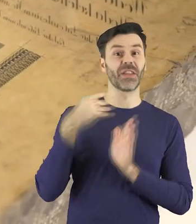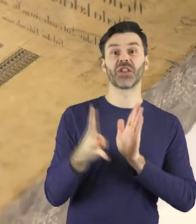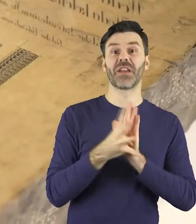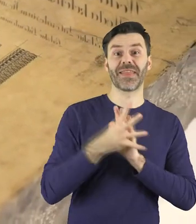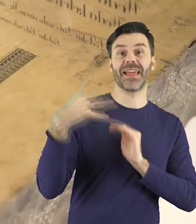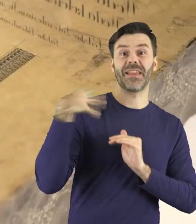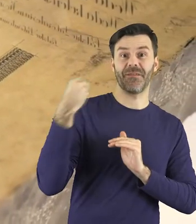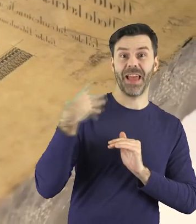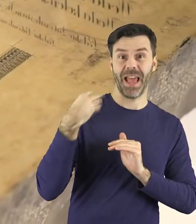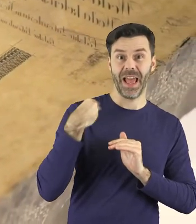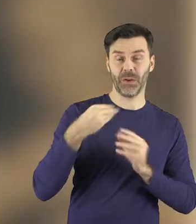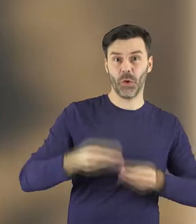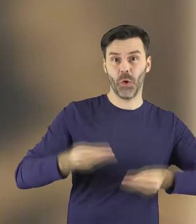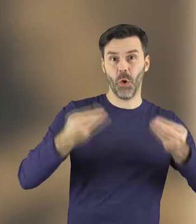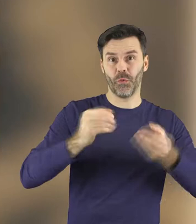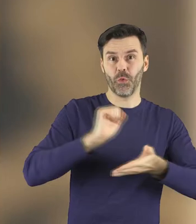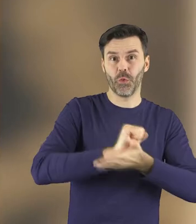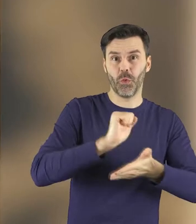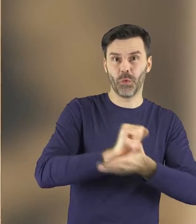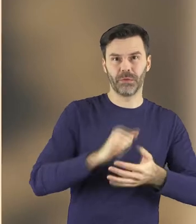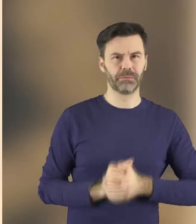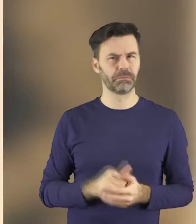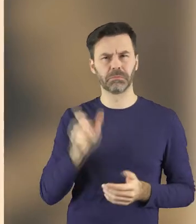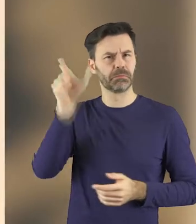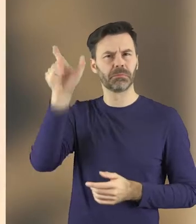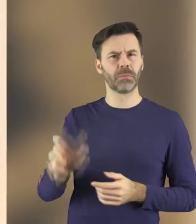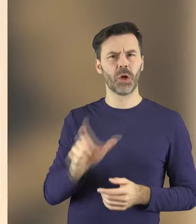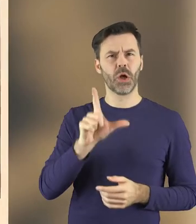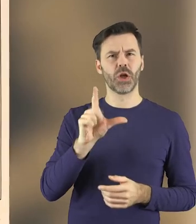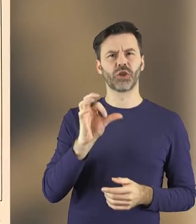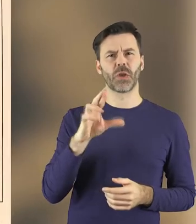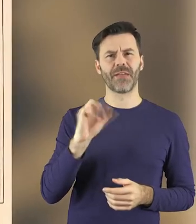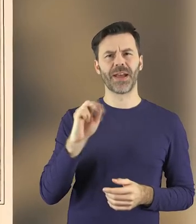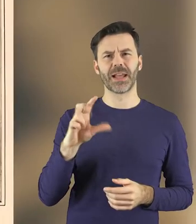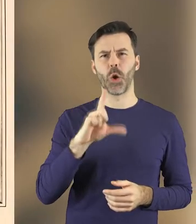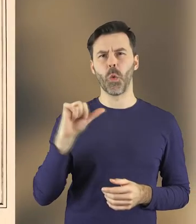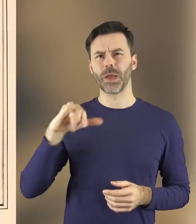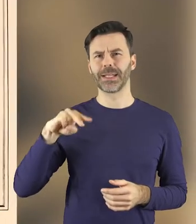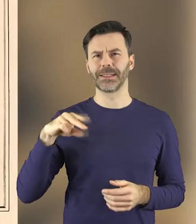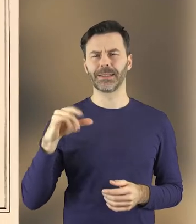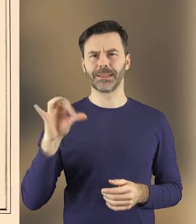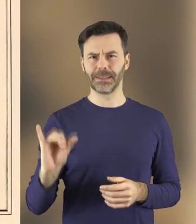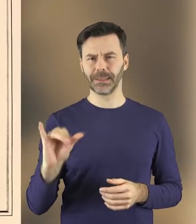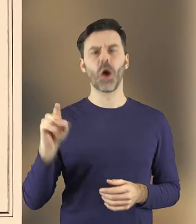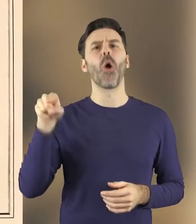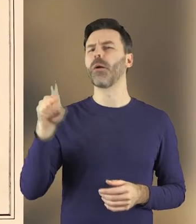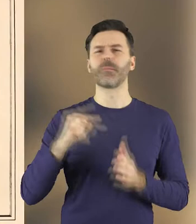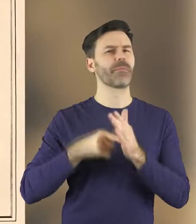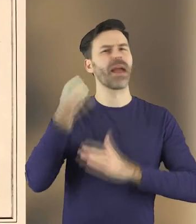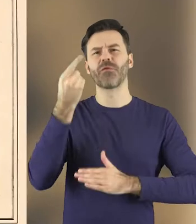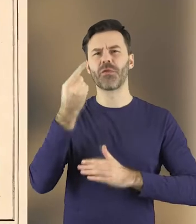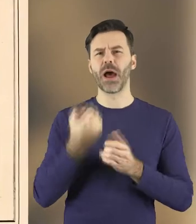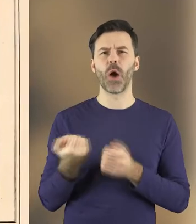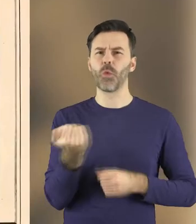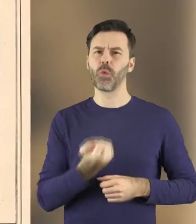rozwojowi litografii. Wynalazca Louis Sonnefelder po raz pierwszy posłużył się tym